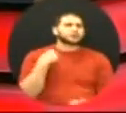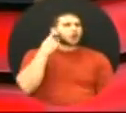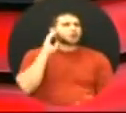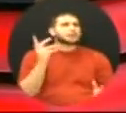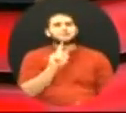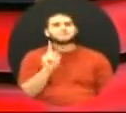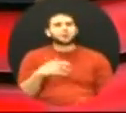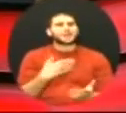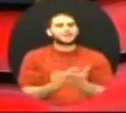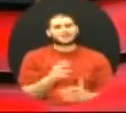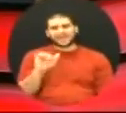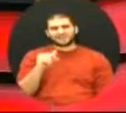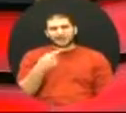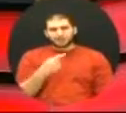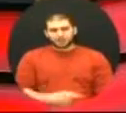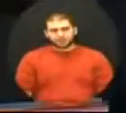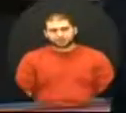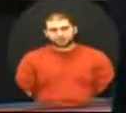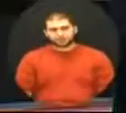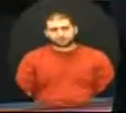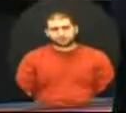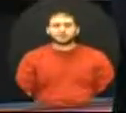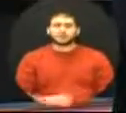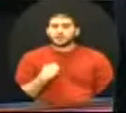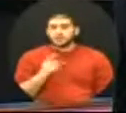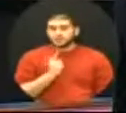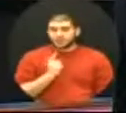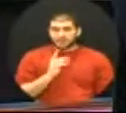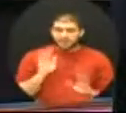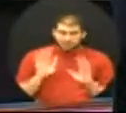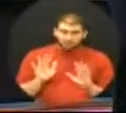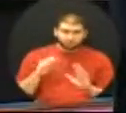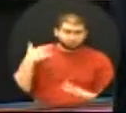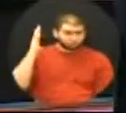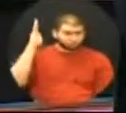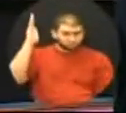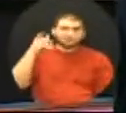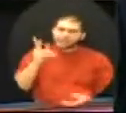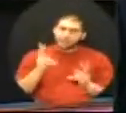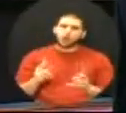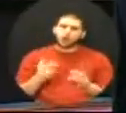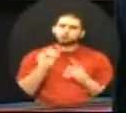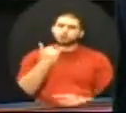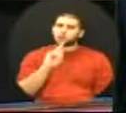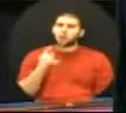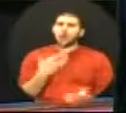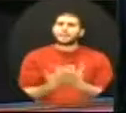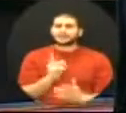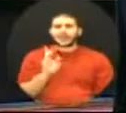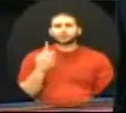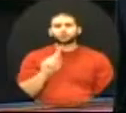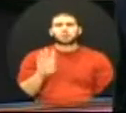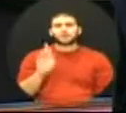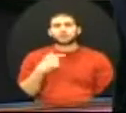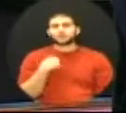על מי ימליץ אבי גבאי, בסדר? ובואי נחכה עם זה לכשזה יגיע, וזה מאוד יכול להיות שבאמת הוא לא ימליץ לזוהיר בהלול, אבל אני רוצה להגיד